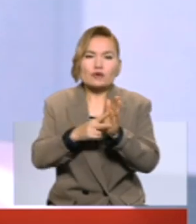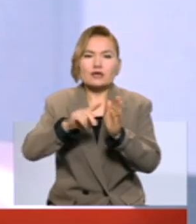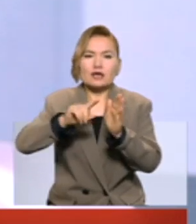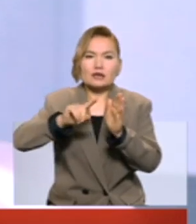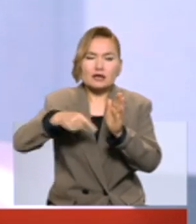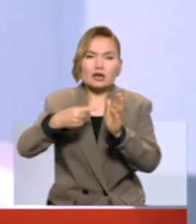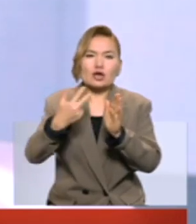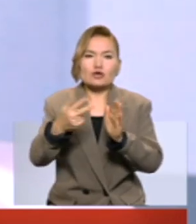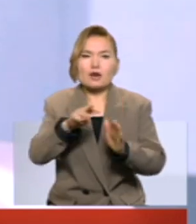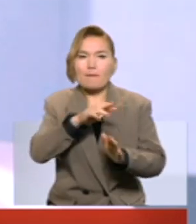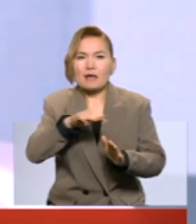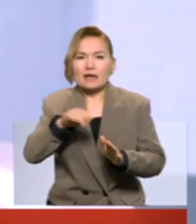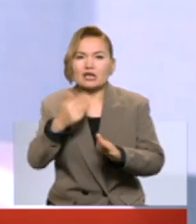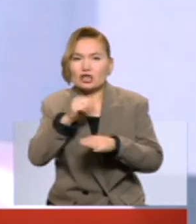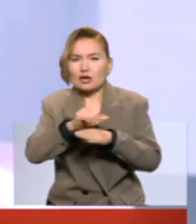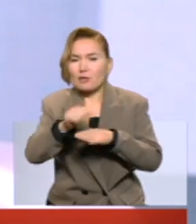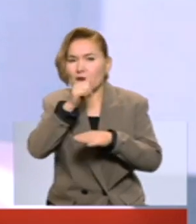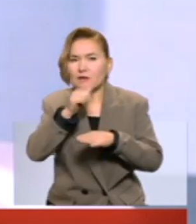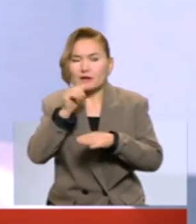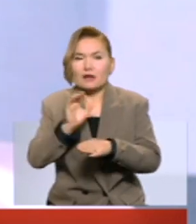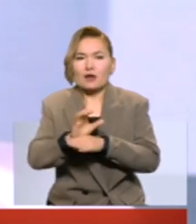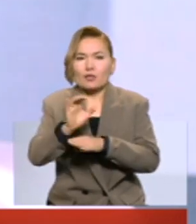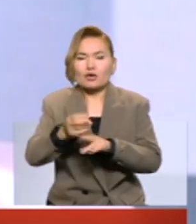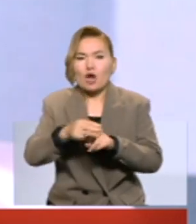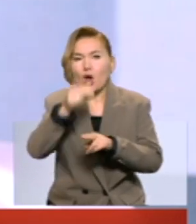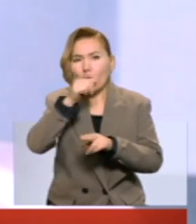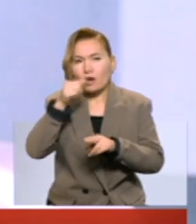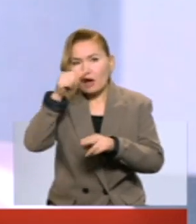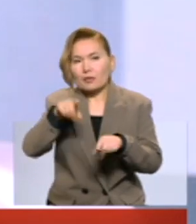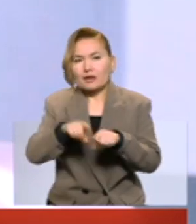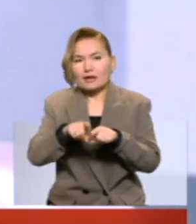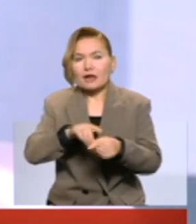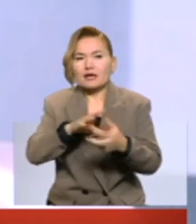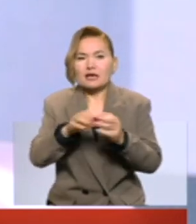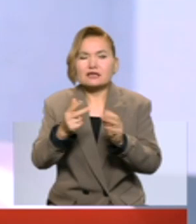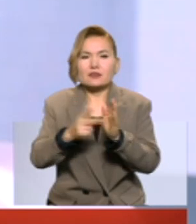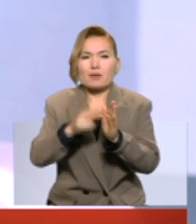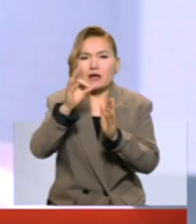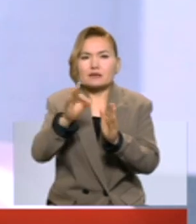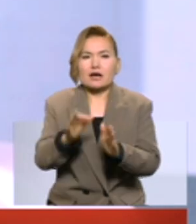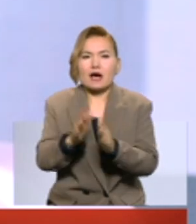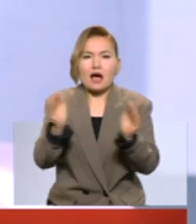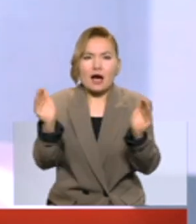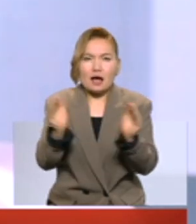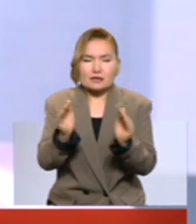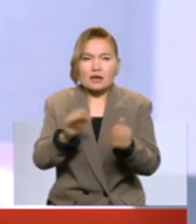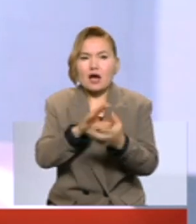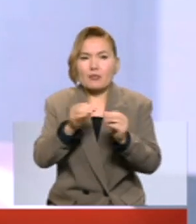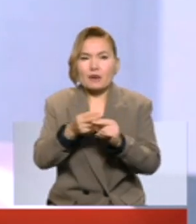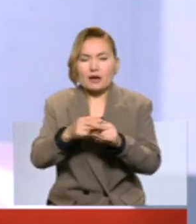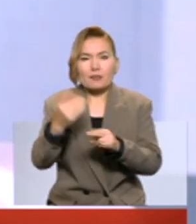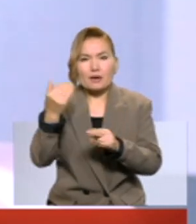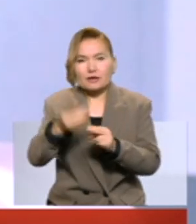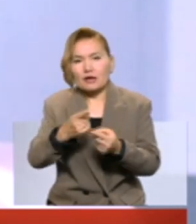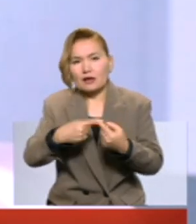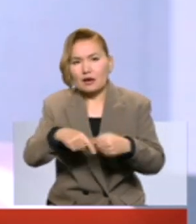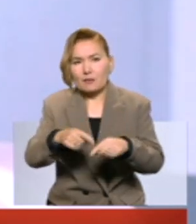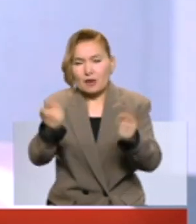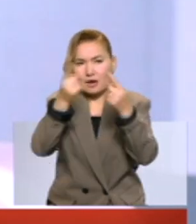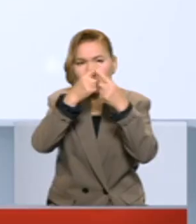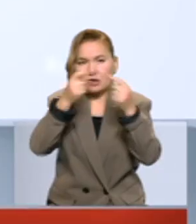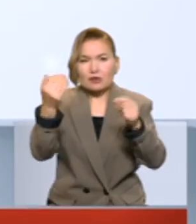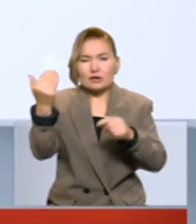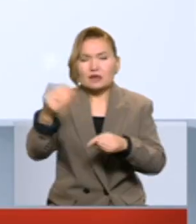717,3 миллиард теңгені шетел асырған. Бұл өткен жылғы сәйкес кезеңмен салыстырғанда 8%-ға аз. Ранкинг